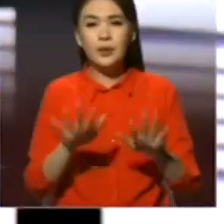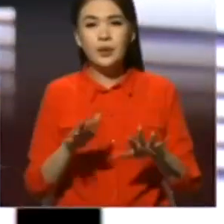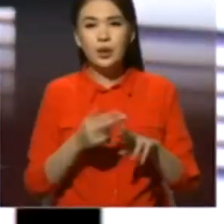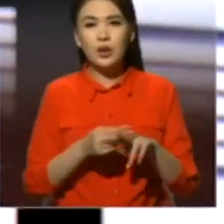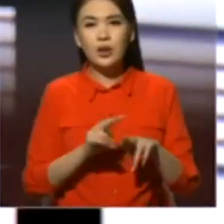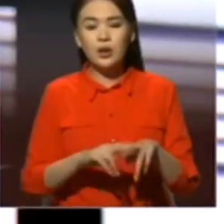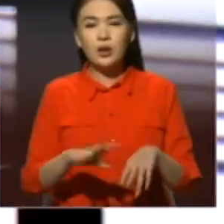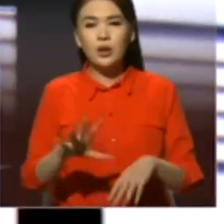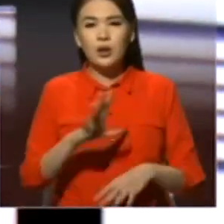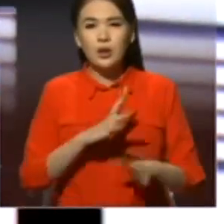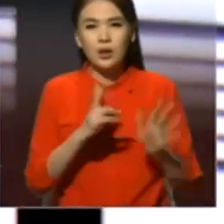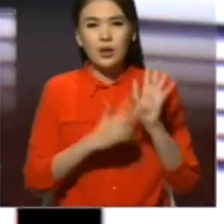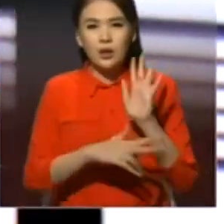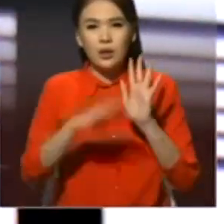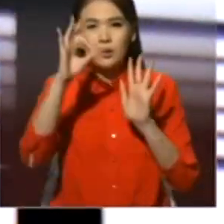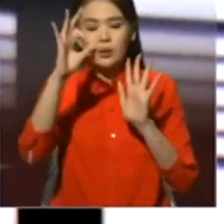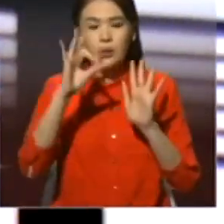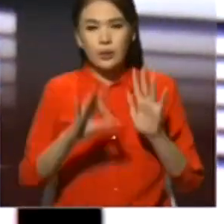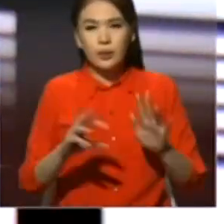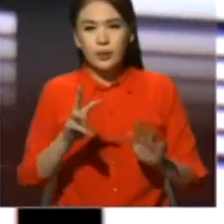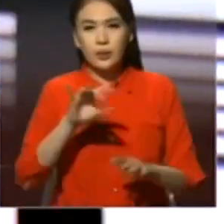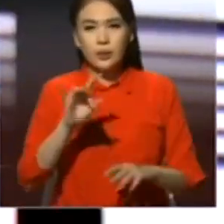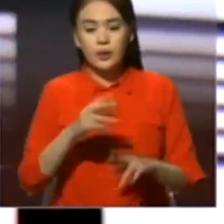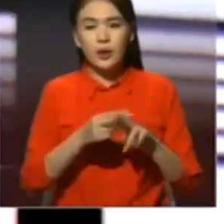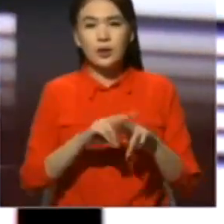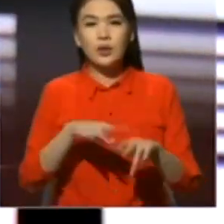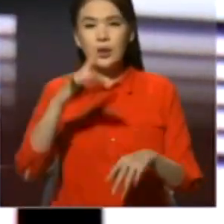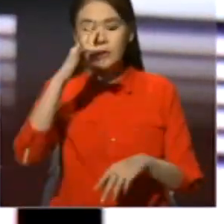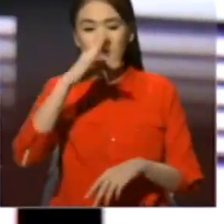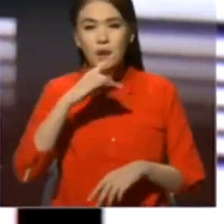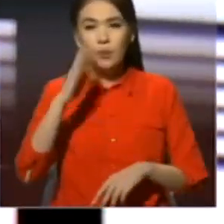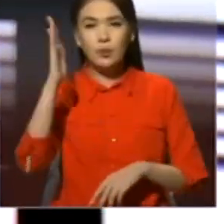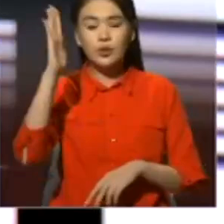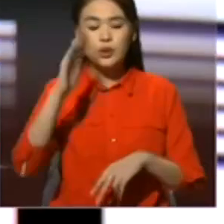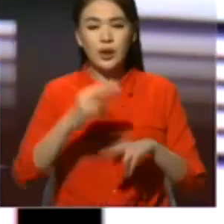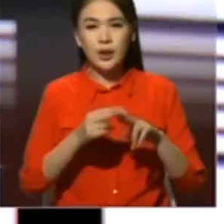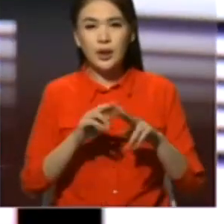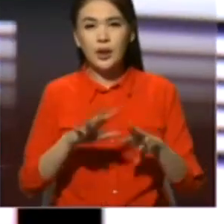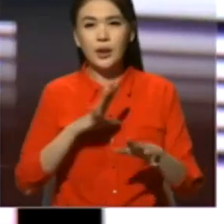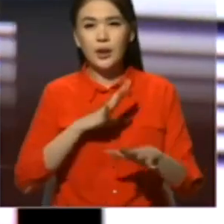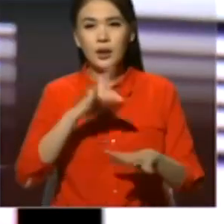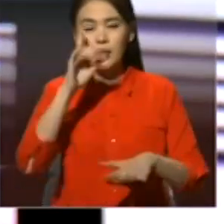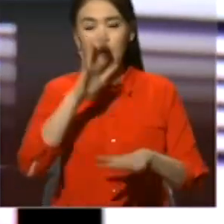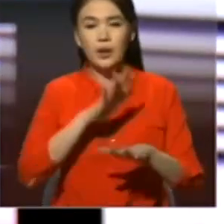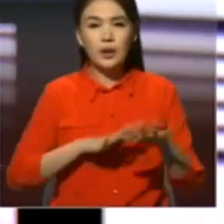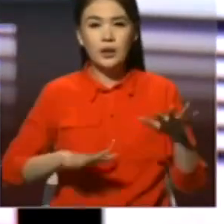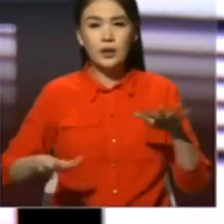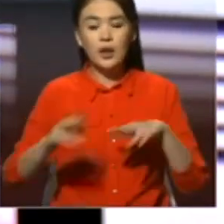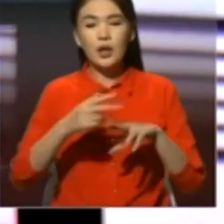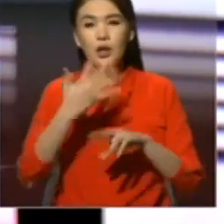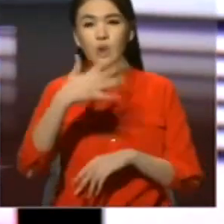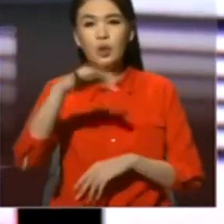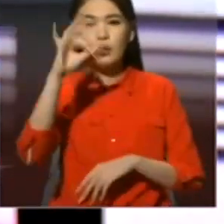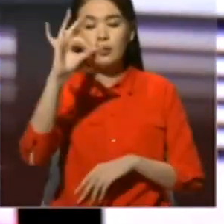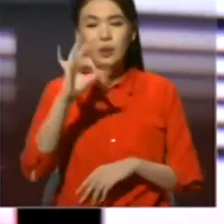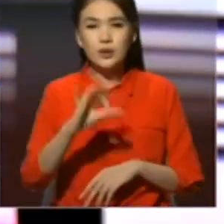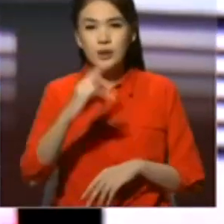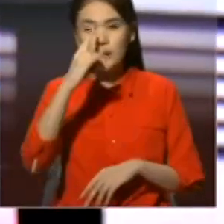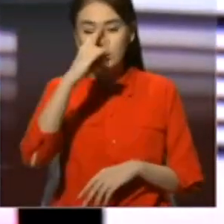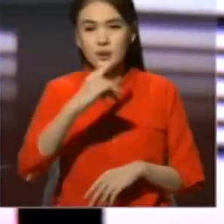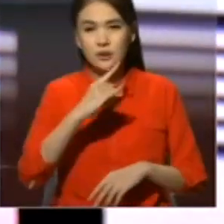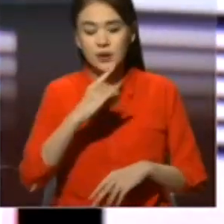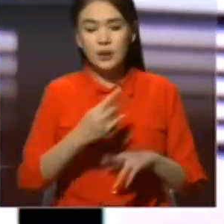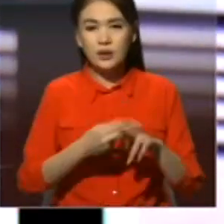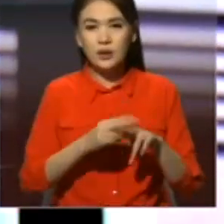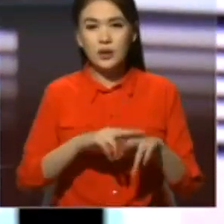келеме дегенде 80%-дан астамы, "Я, біз Қазақстан болашағымыз, болашағымызды осы елмен байланыстырамыз" деді. 50%-дан астамы Қазақстан